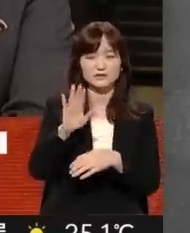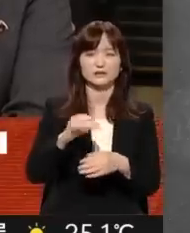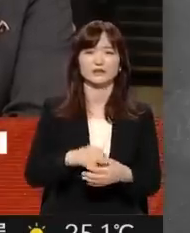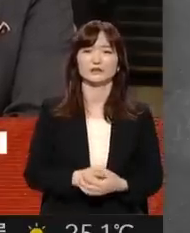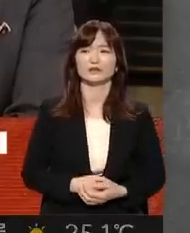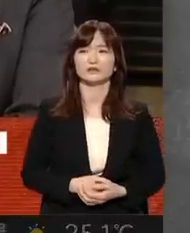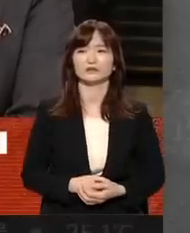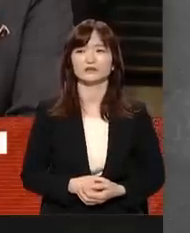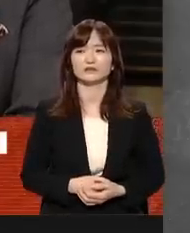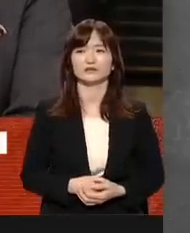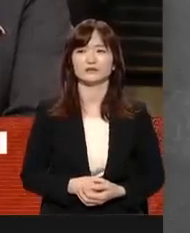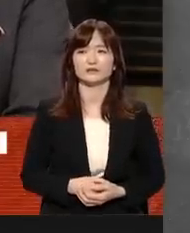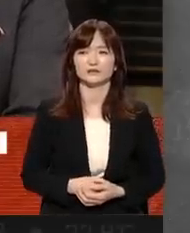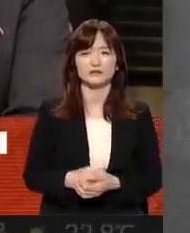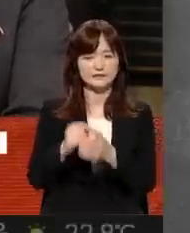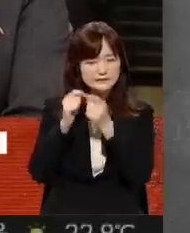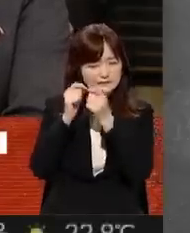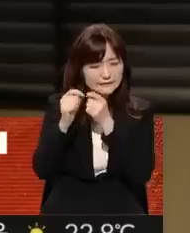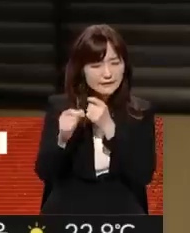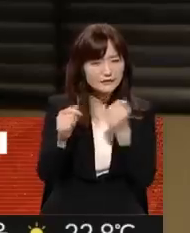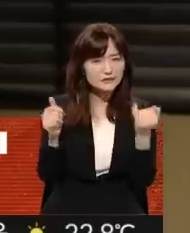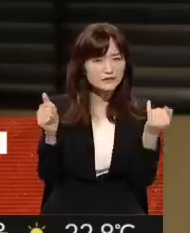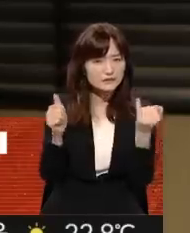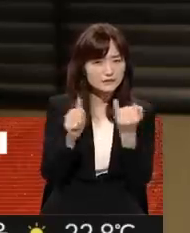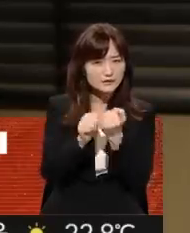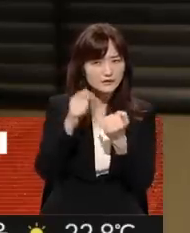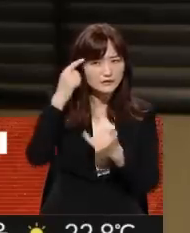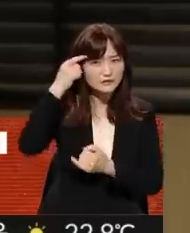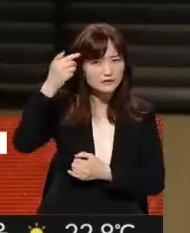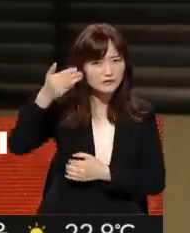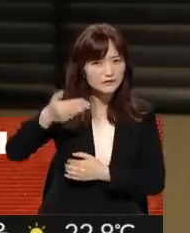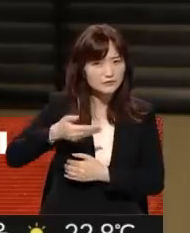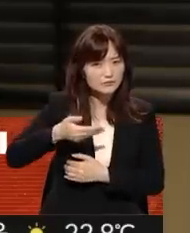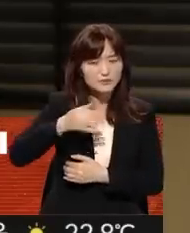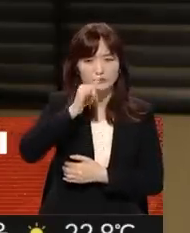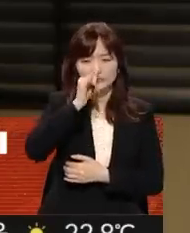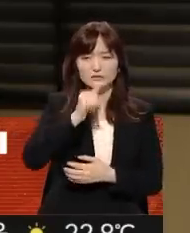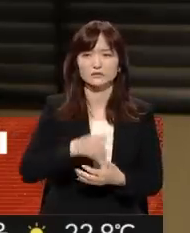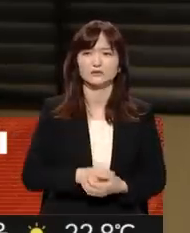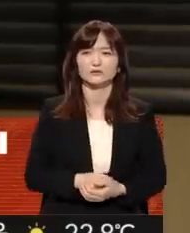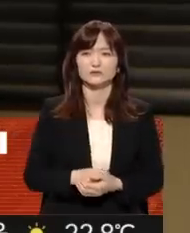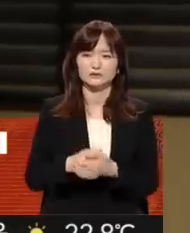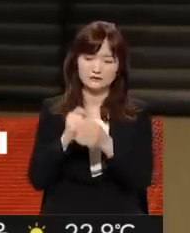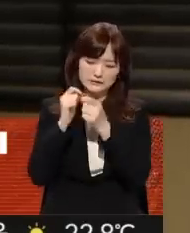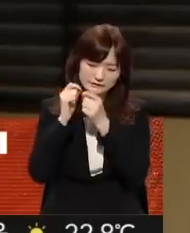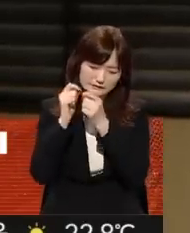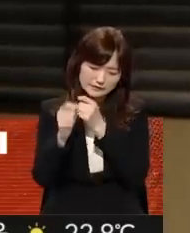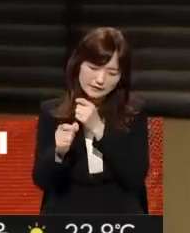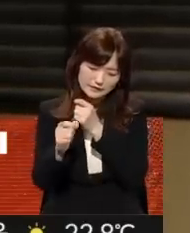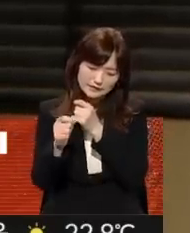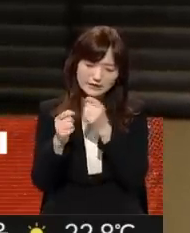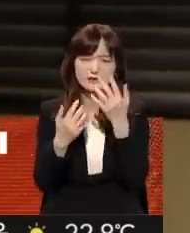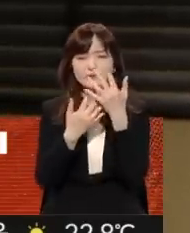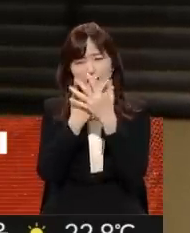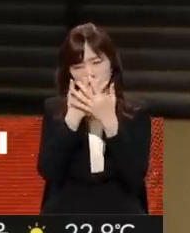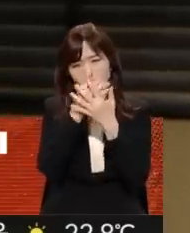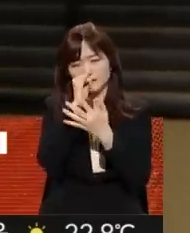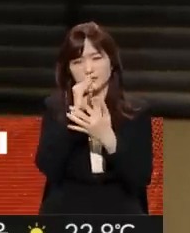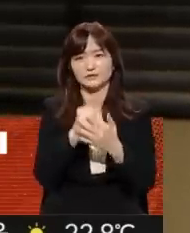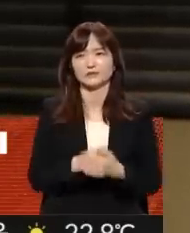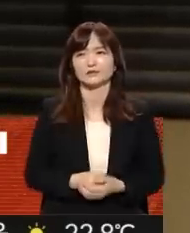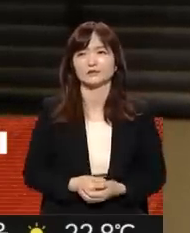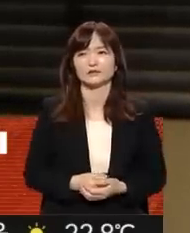말이죠. 약간 이게 이제 사기 결혼 아니냐 이렇게 질문을 좀 하고 있는데 이게 사기라고 보기에는 조금 애매한 게 있습니다. 왜요? 뭐